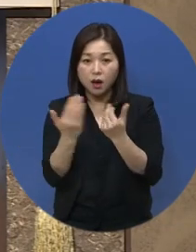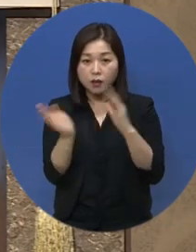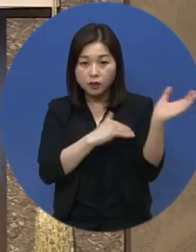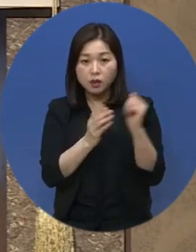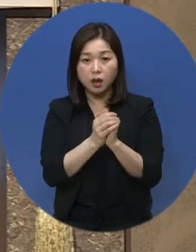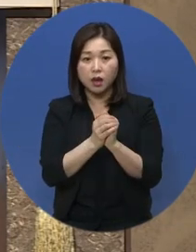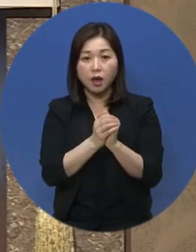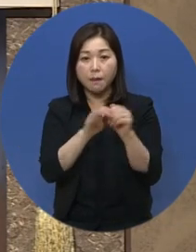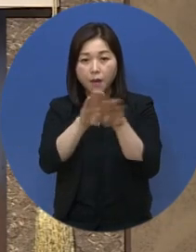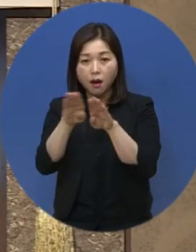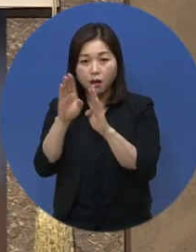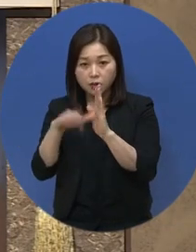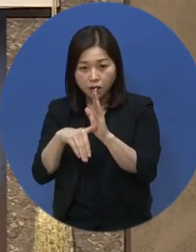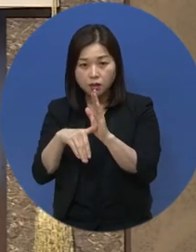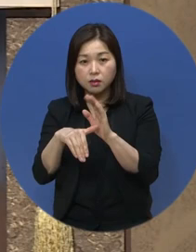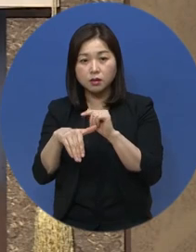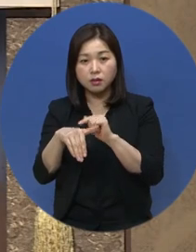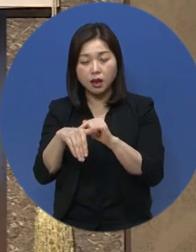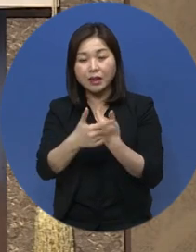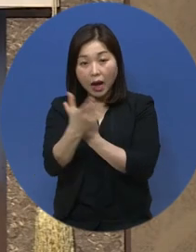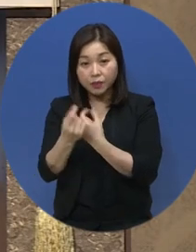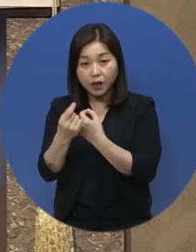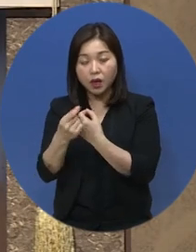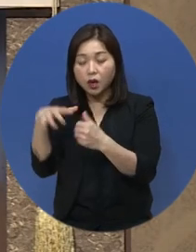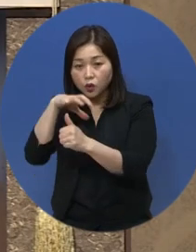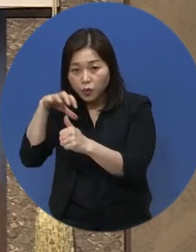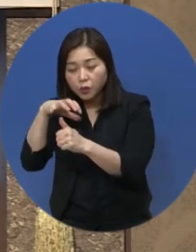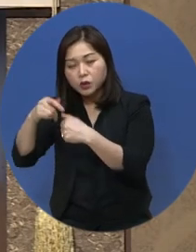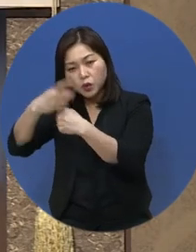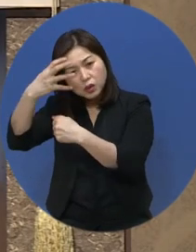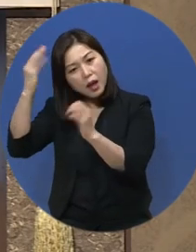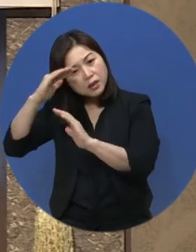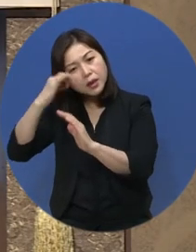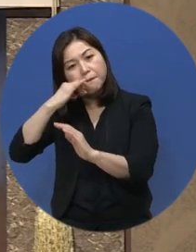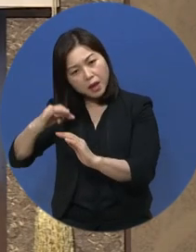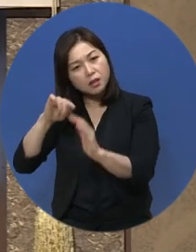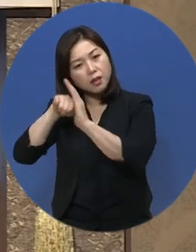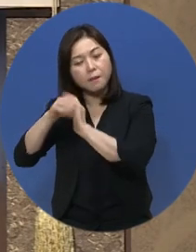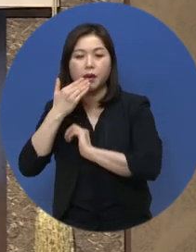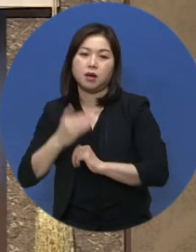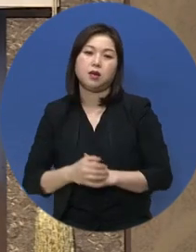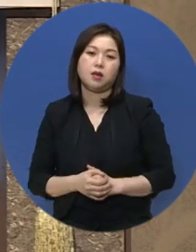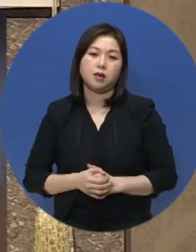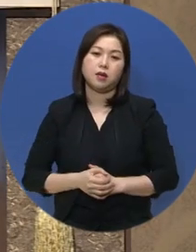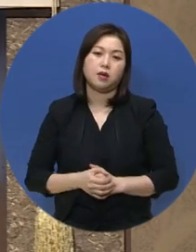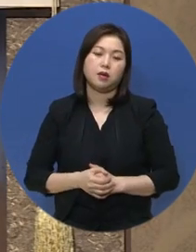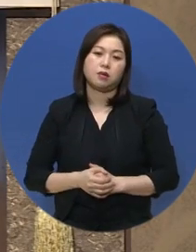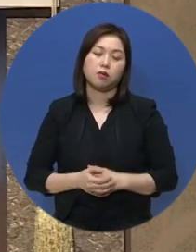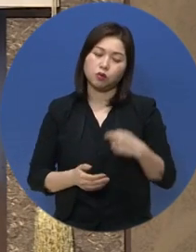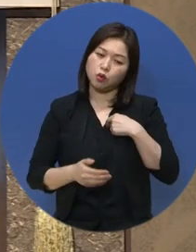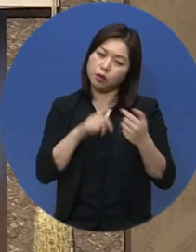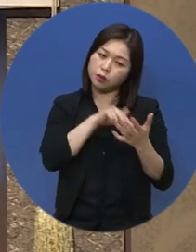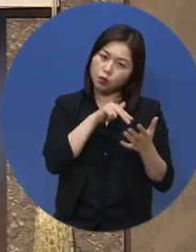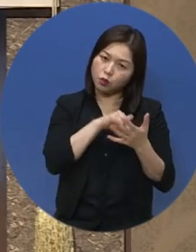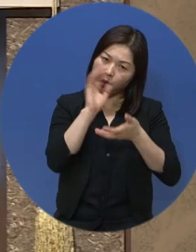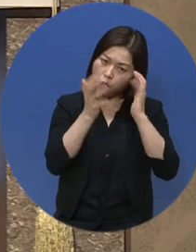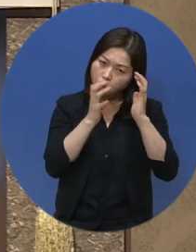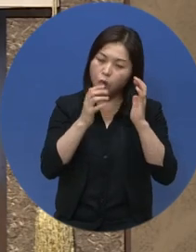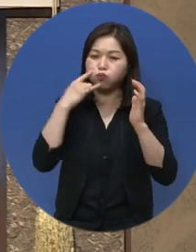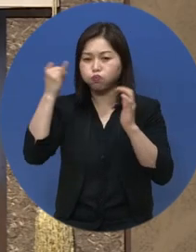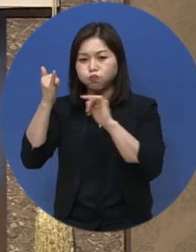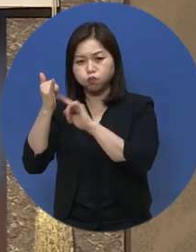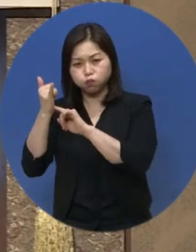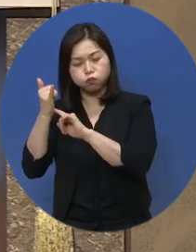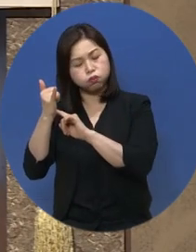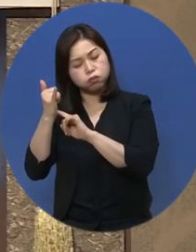이런 식으로 되어 있어요. 근데 이거를 저희 같은 경우에도 헷갈리기도 하는데 네. 보호자나 부모님들은 잘 이해할 수가 없죠.